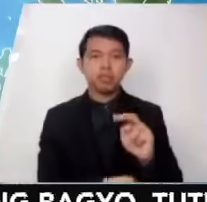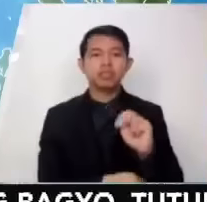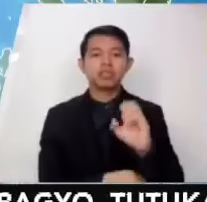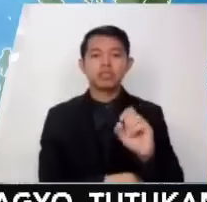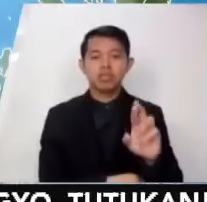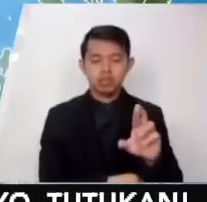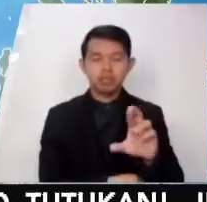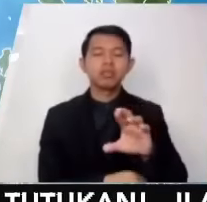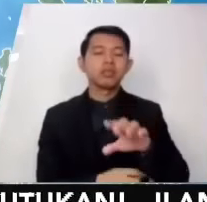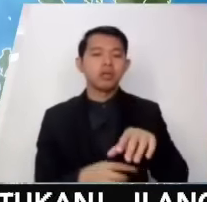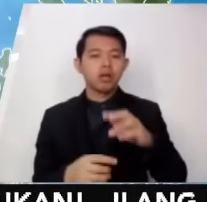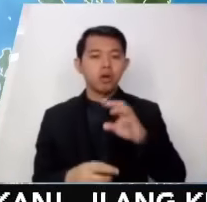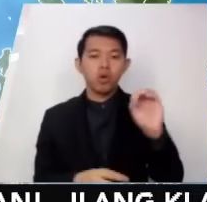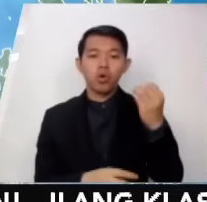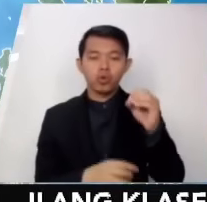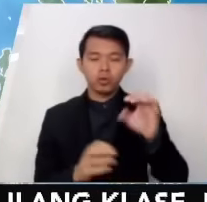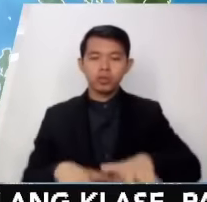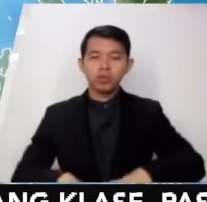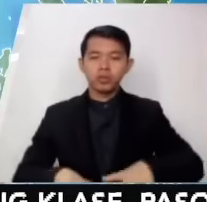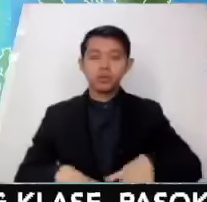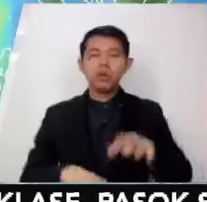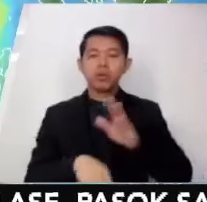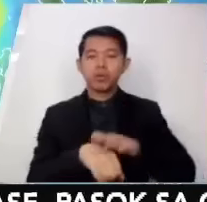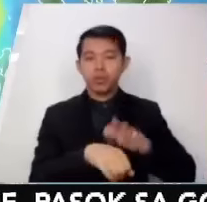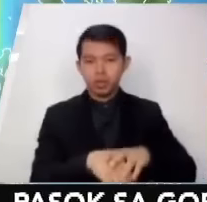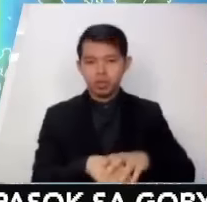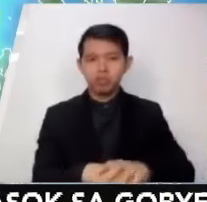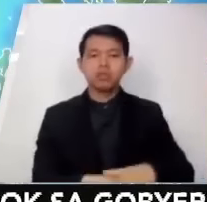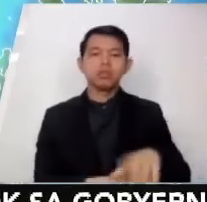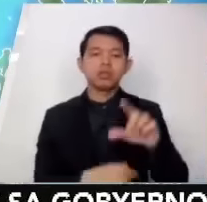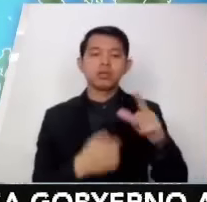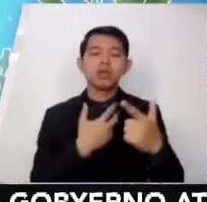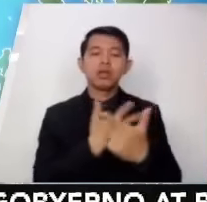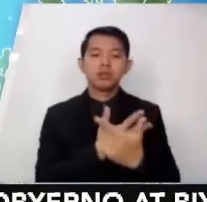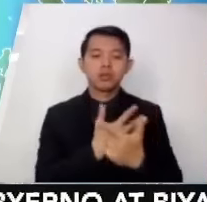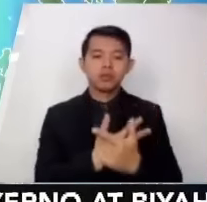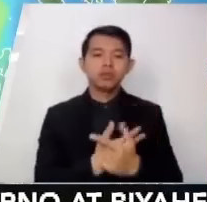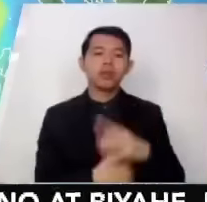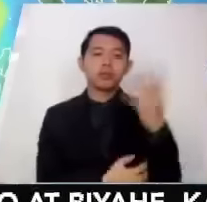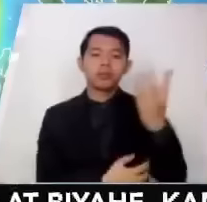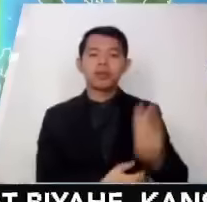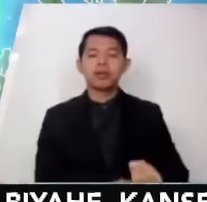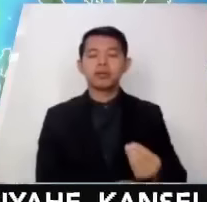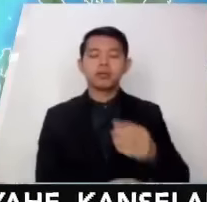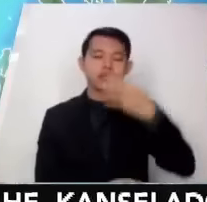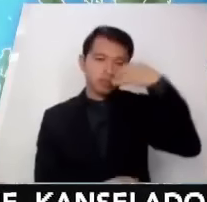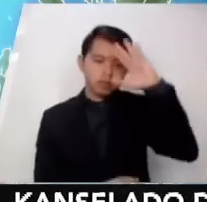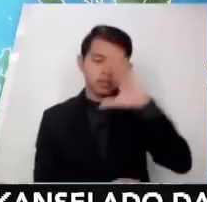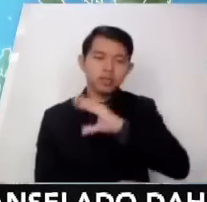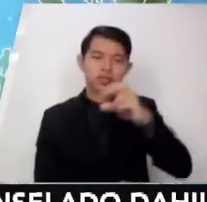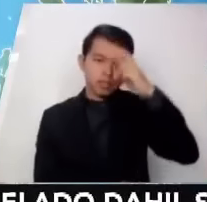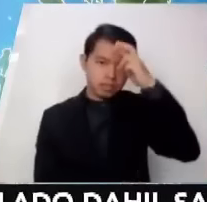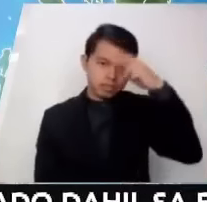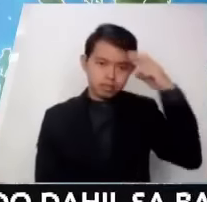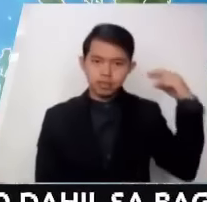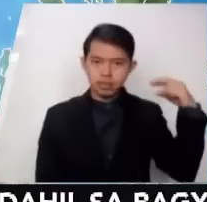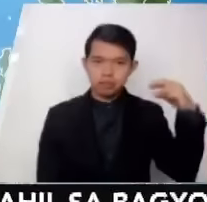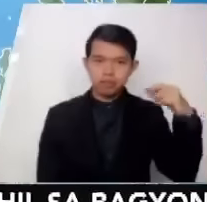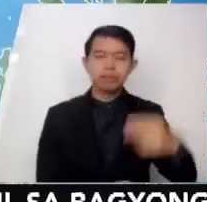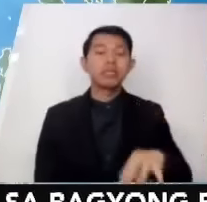Batangas, Cavite at Rizal. Yellow rainfall warning naman sa Bulacan, Bataan, Camarines